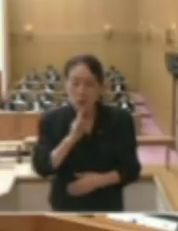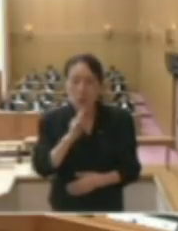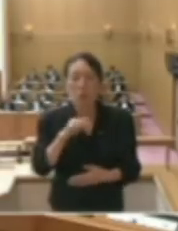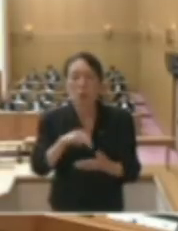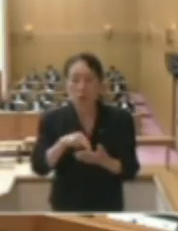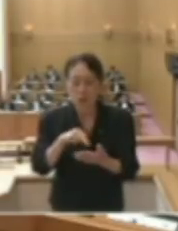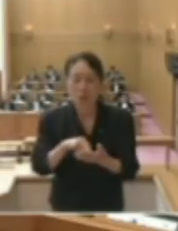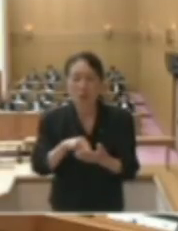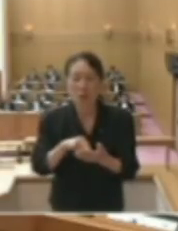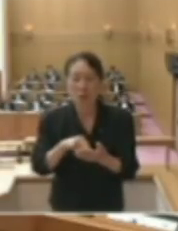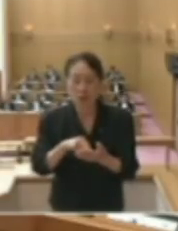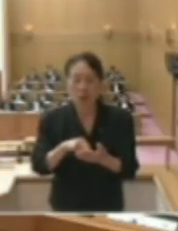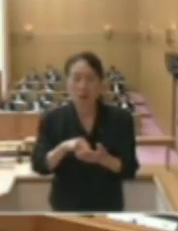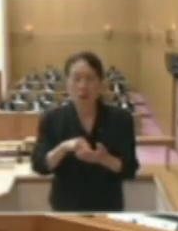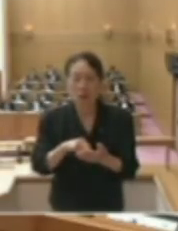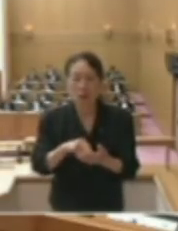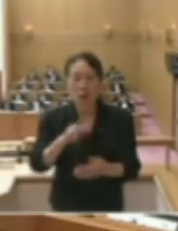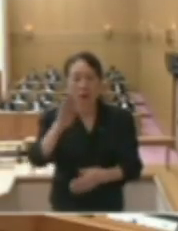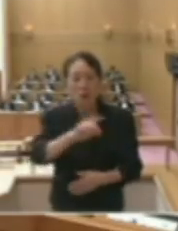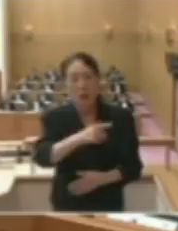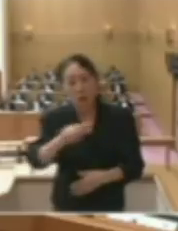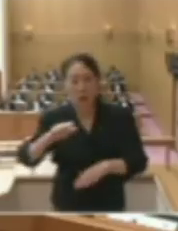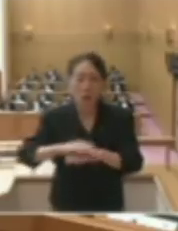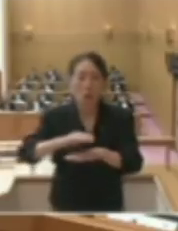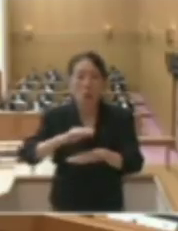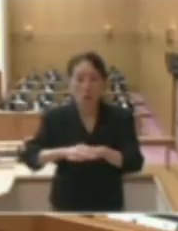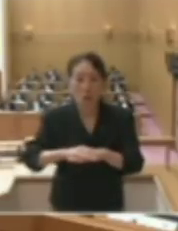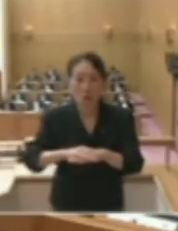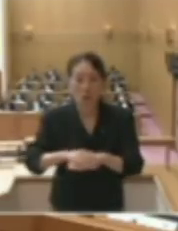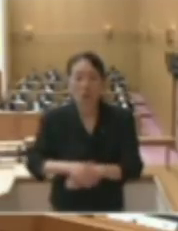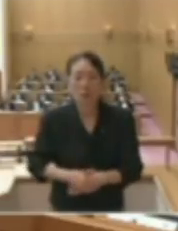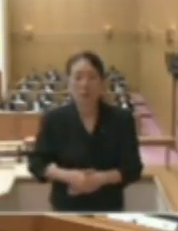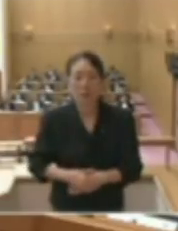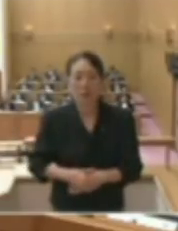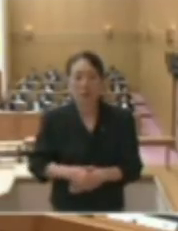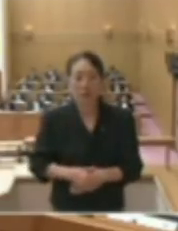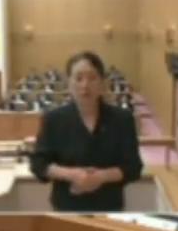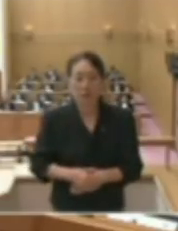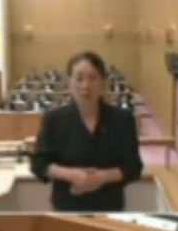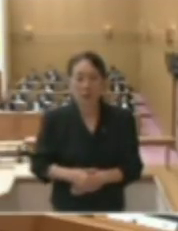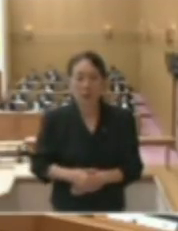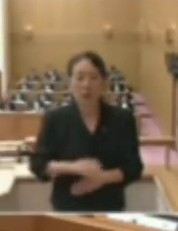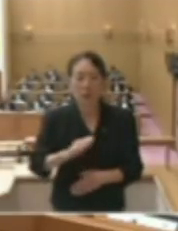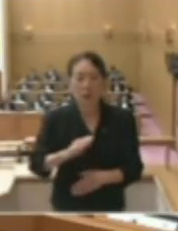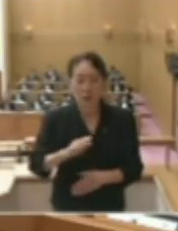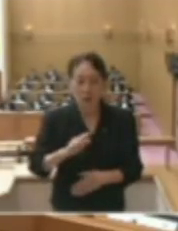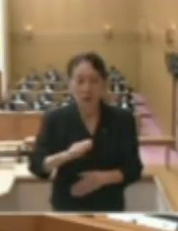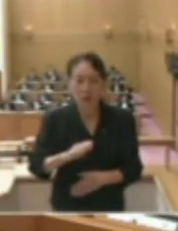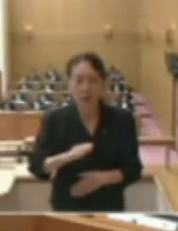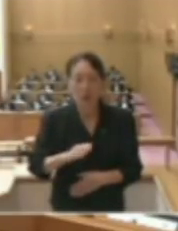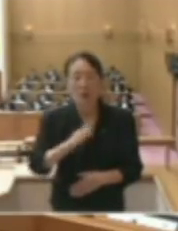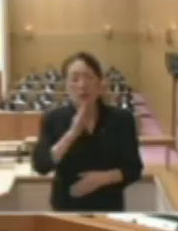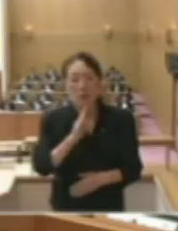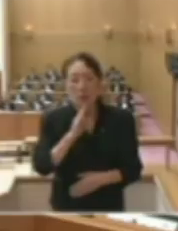えること、それをあとはいろんな方法で、どの範囲にしたのか、いっぱい発展しますが、事実